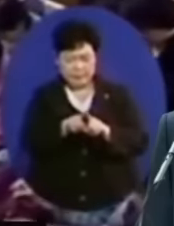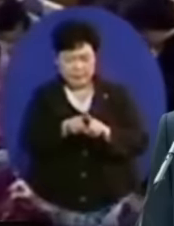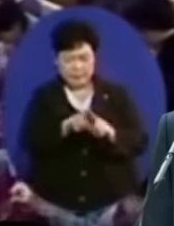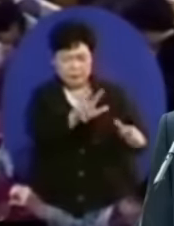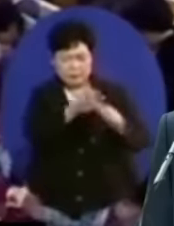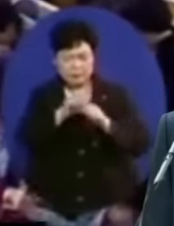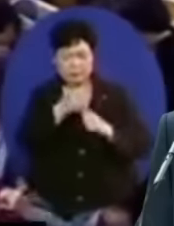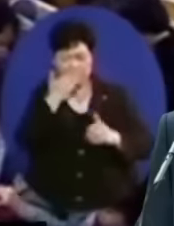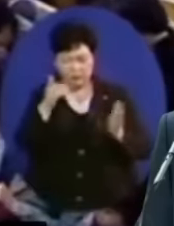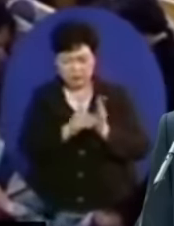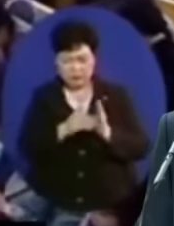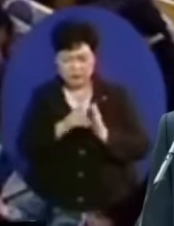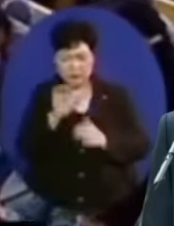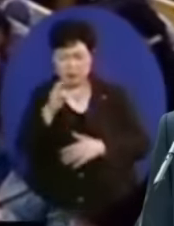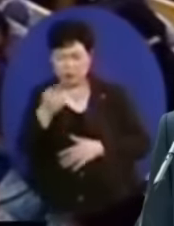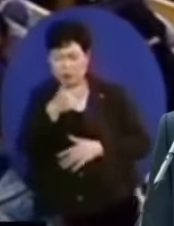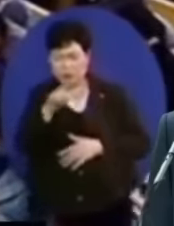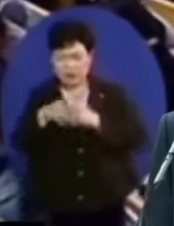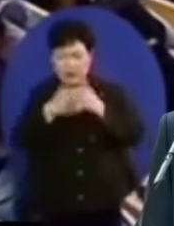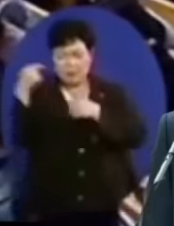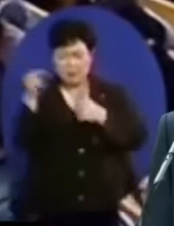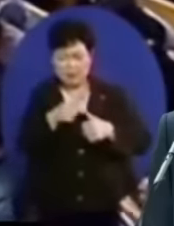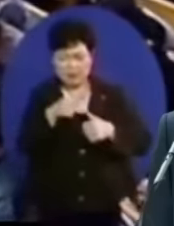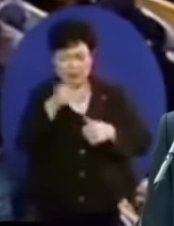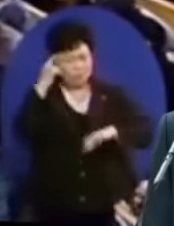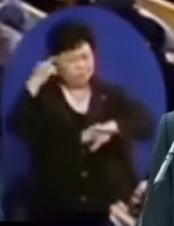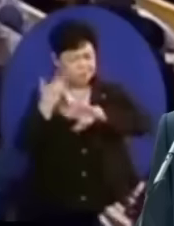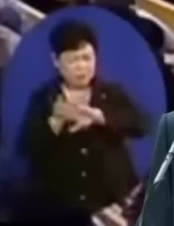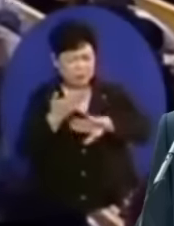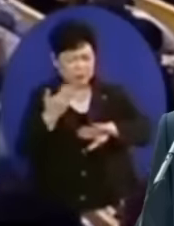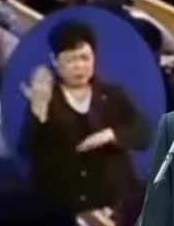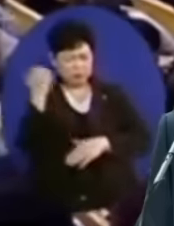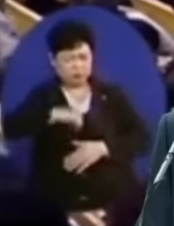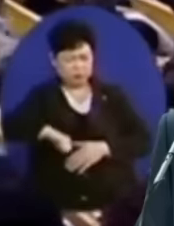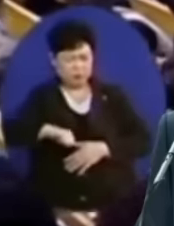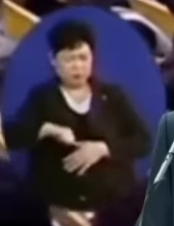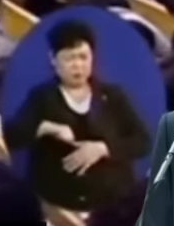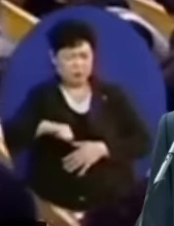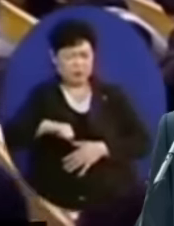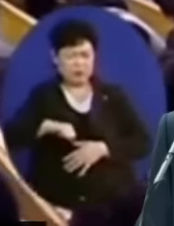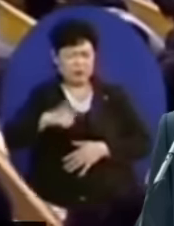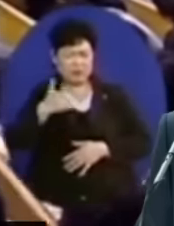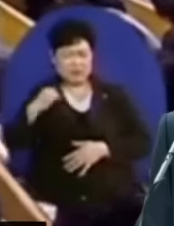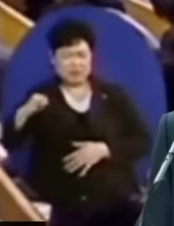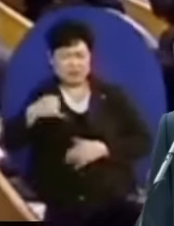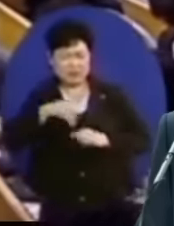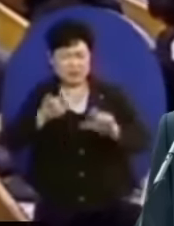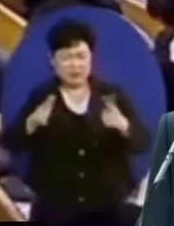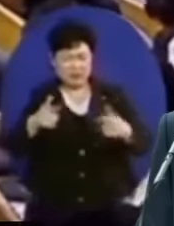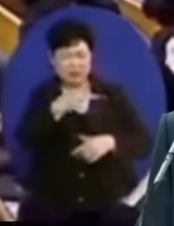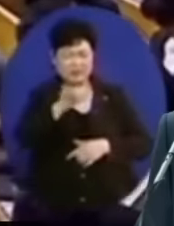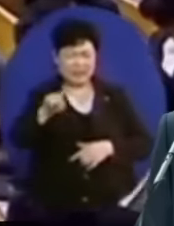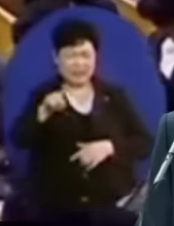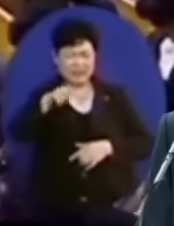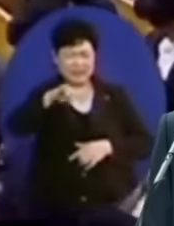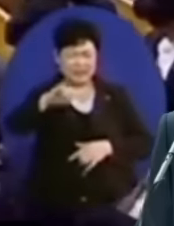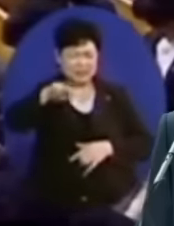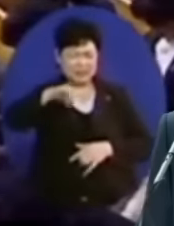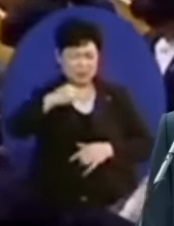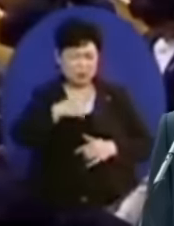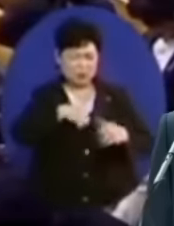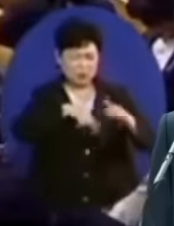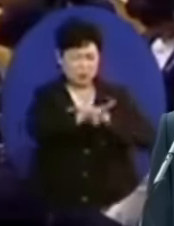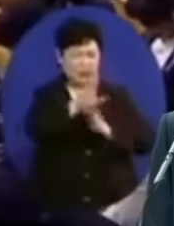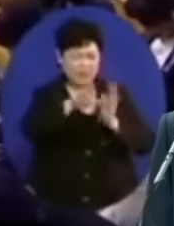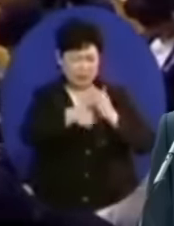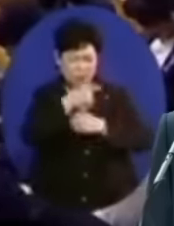건져주셨습니다. 요나가 하나님의 명령을 정면으로 불순종하고 니느웨로 가지 않고 다시스로 도망을 쳐도